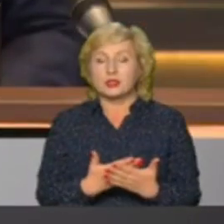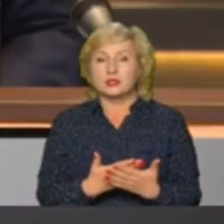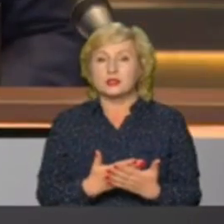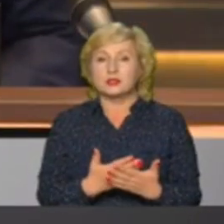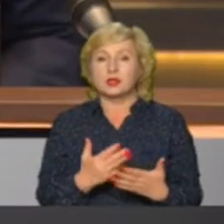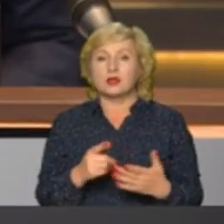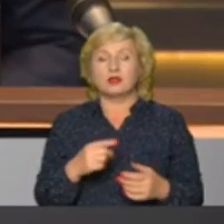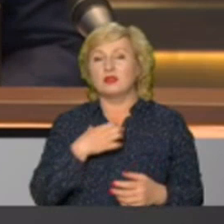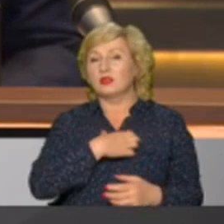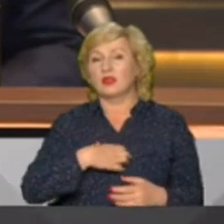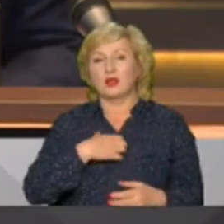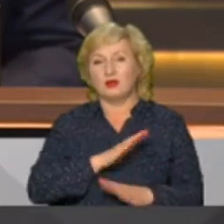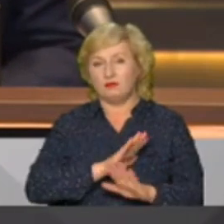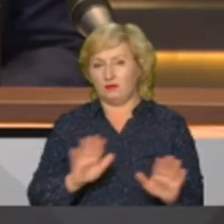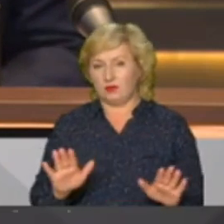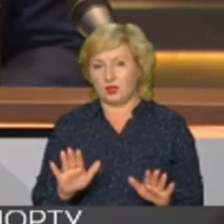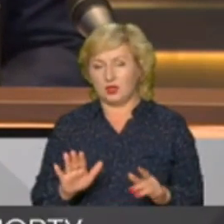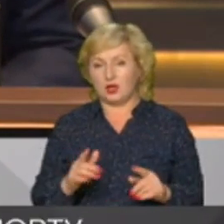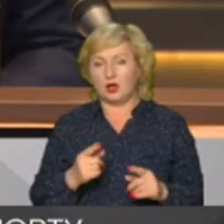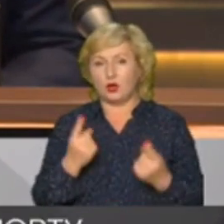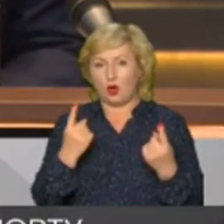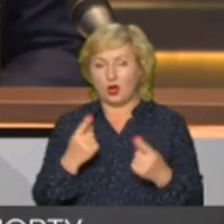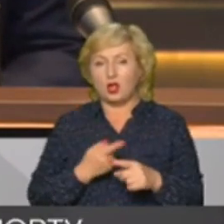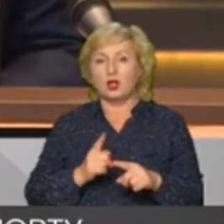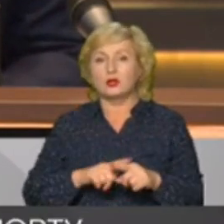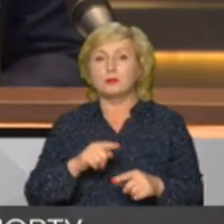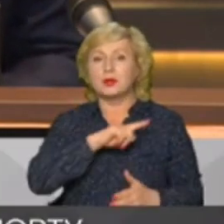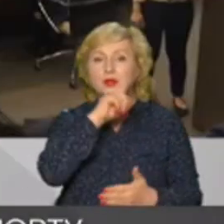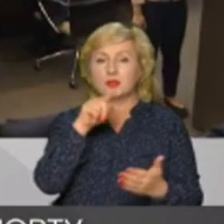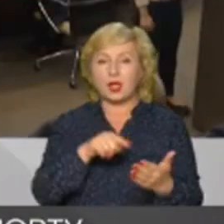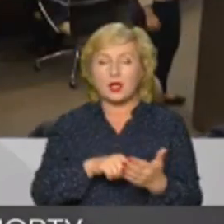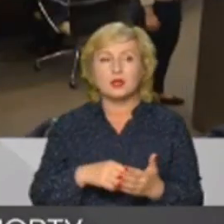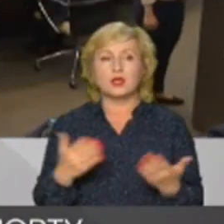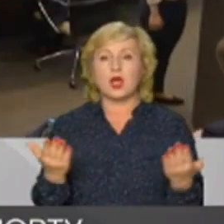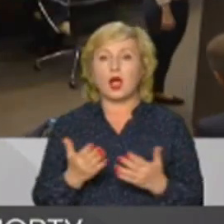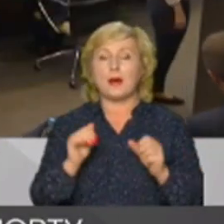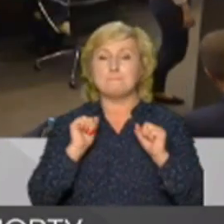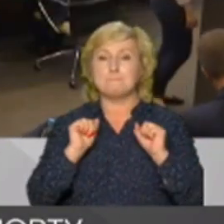таку велику роль. Скоріше, питання тут в тому,